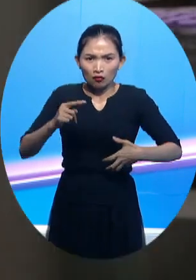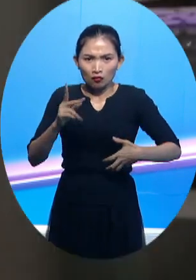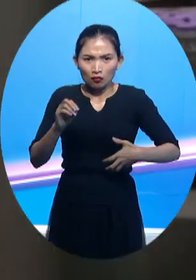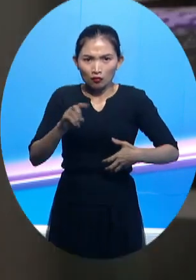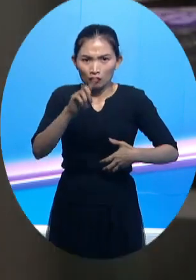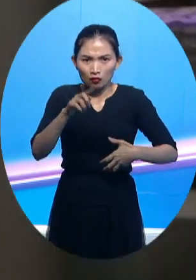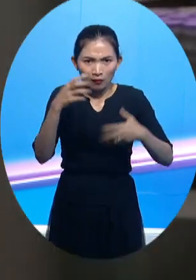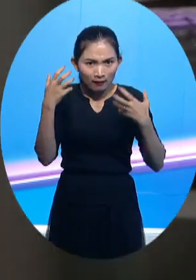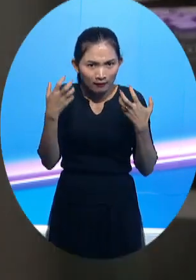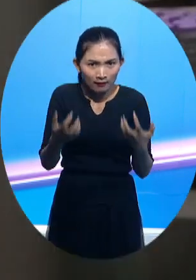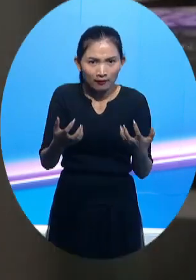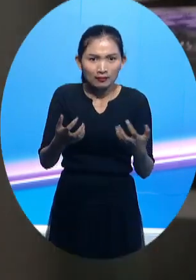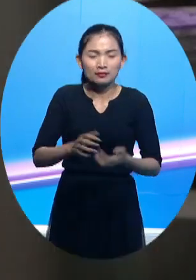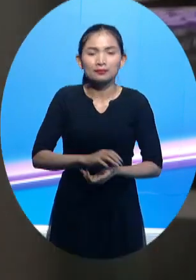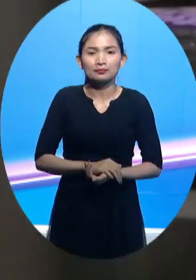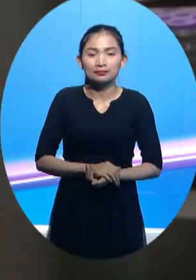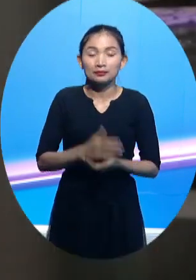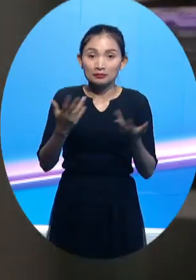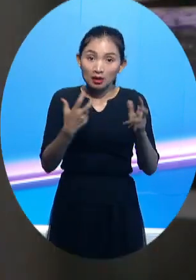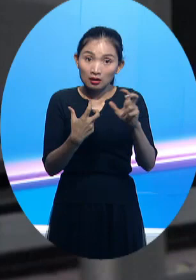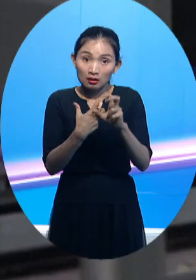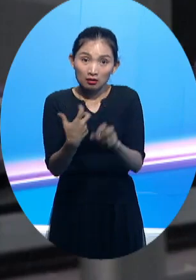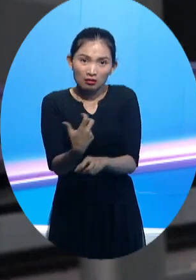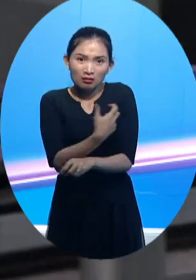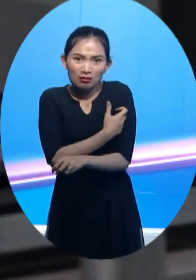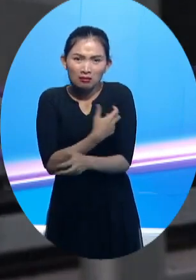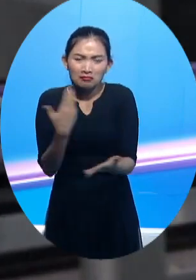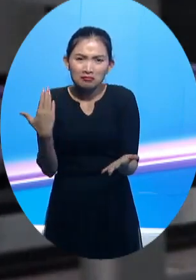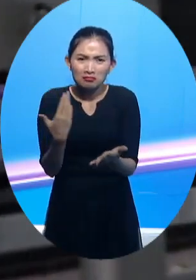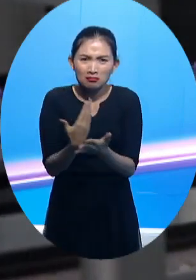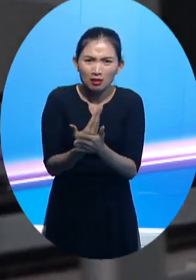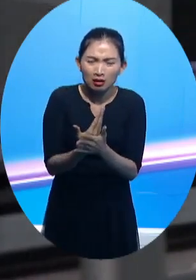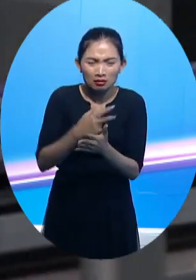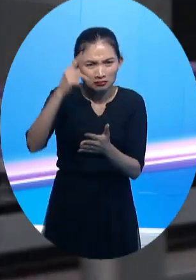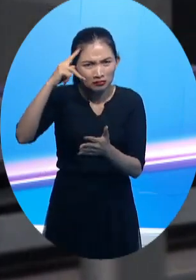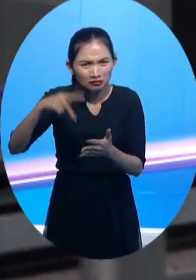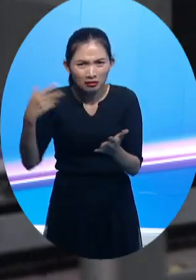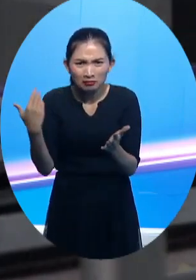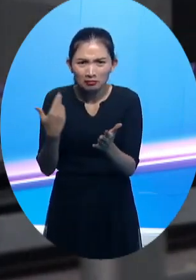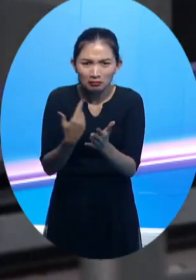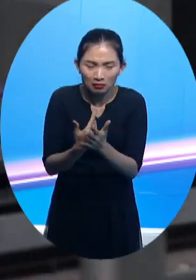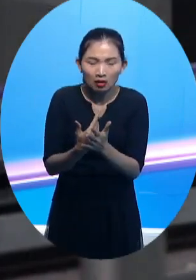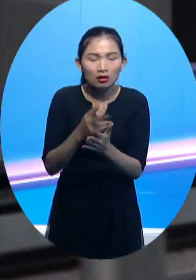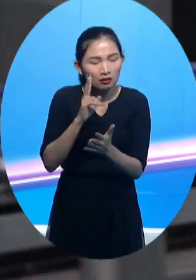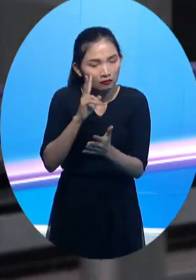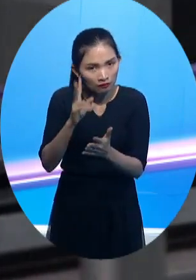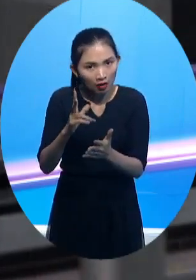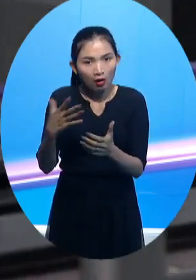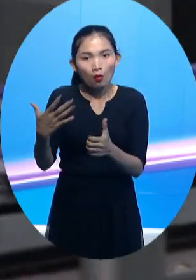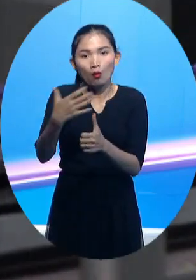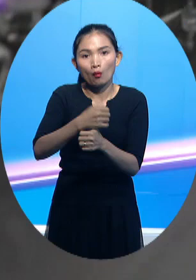trước tu nhiên các loại vắc xin mới cập nhật cũng như các biện pháp xét nghiệm và điều trị hiện hành vẫn hiệu quả với biến thể